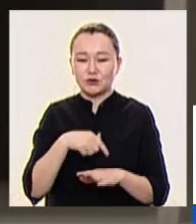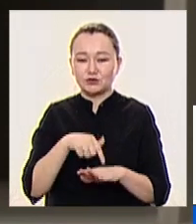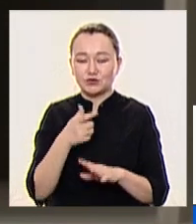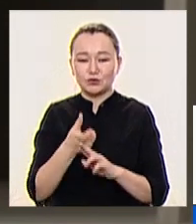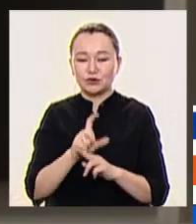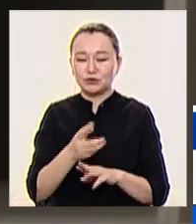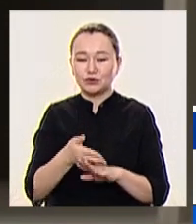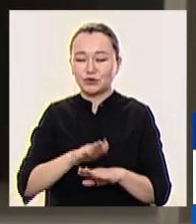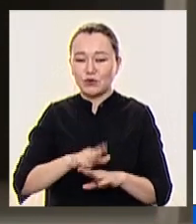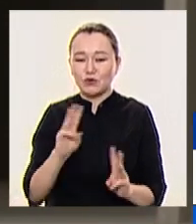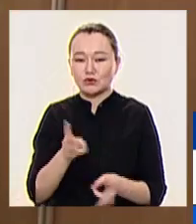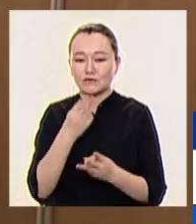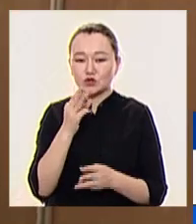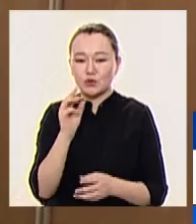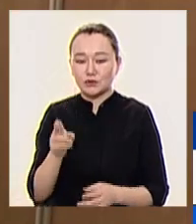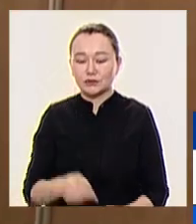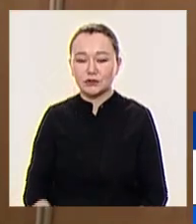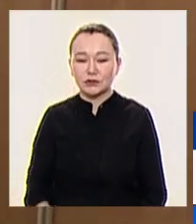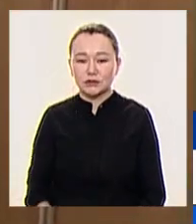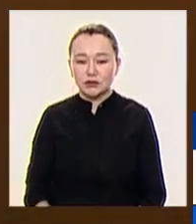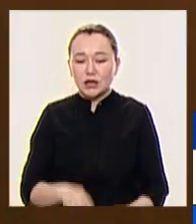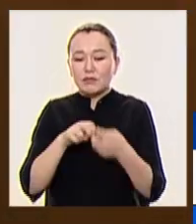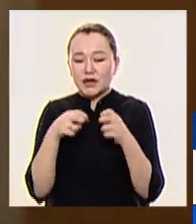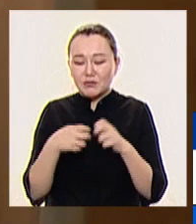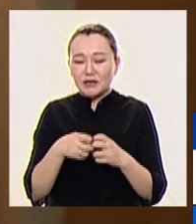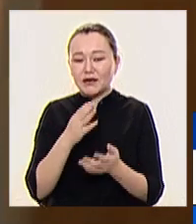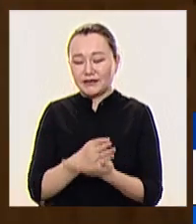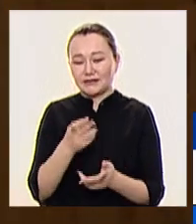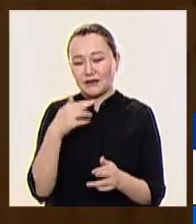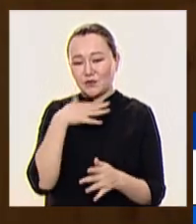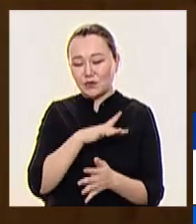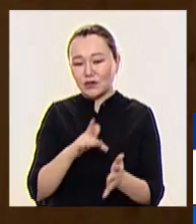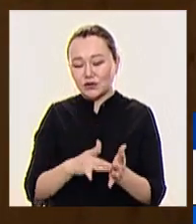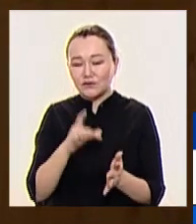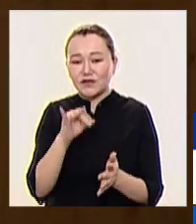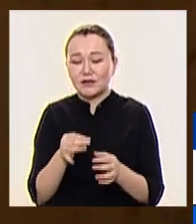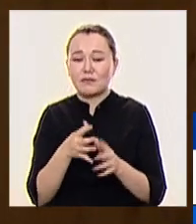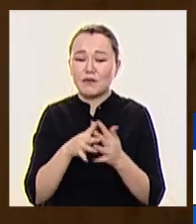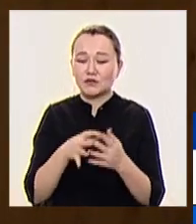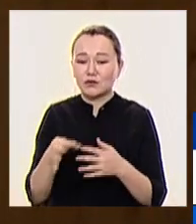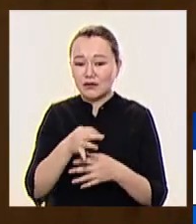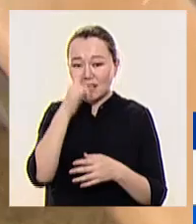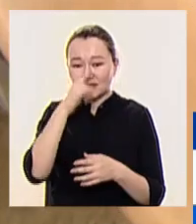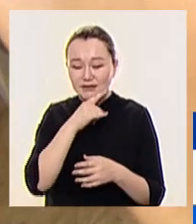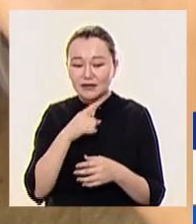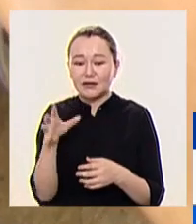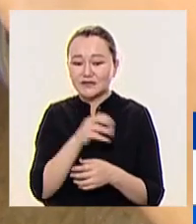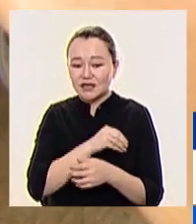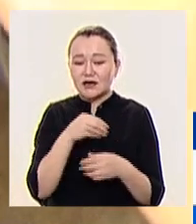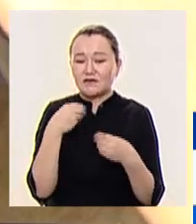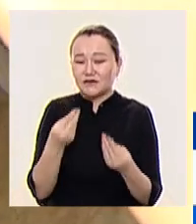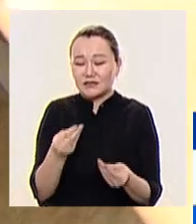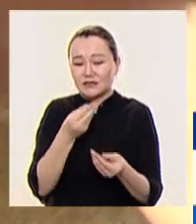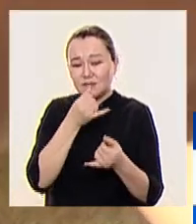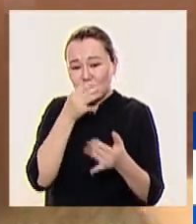крайне тяжелого ожогового шока. Проблема актуальна для многих городов и поселков Казахстана. Не в силах предоставить альтернативу,